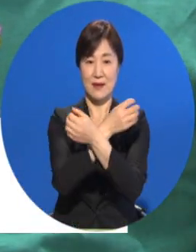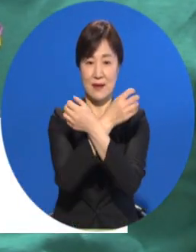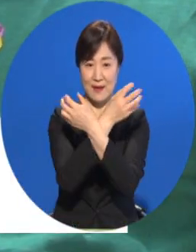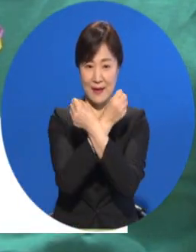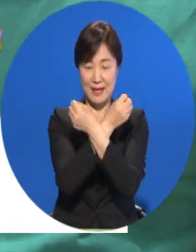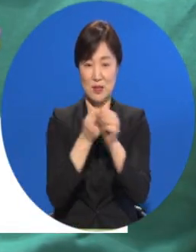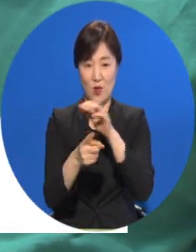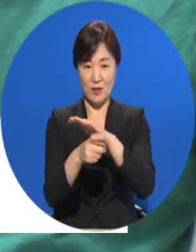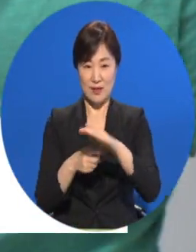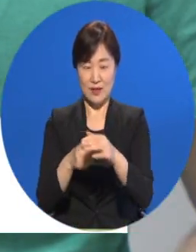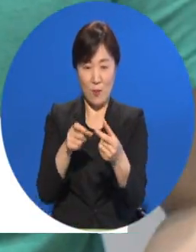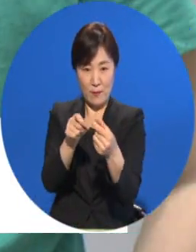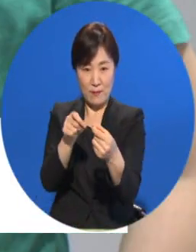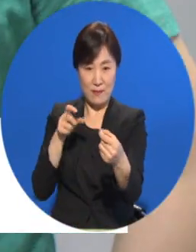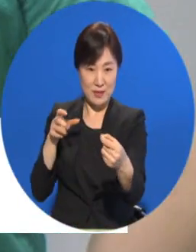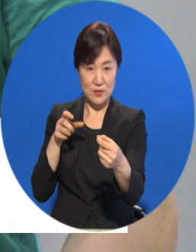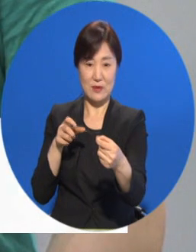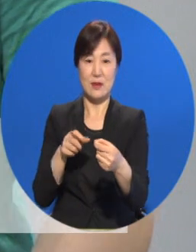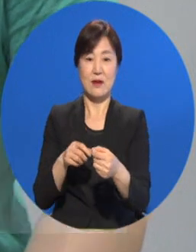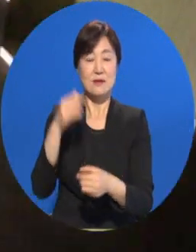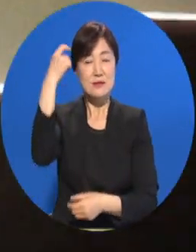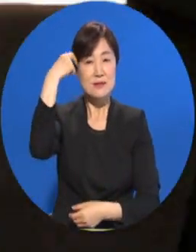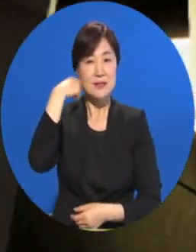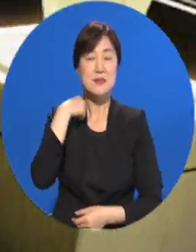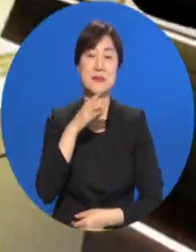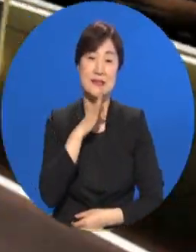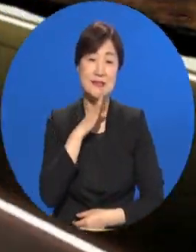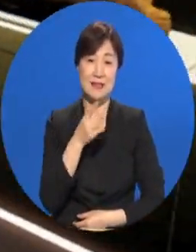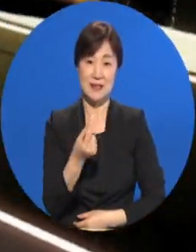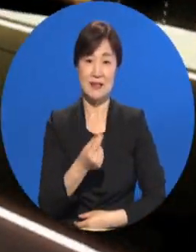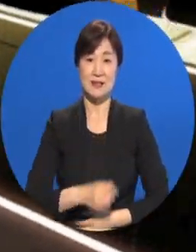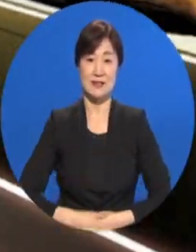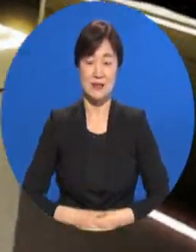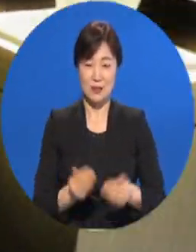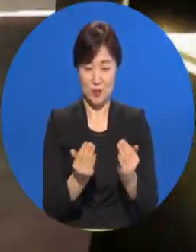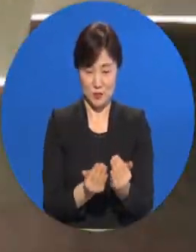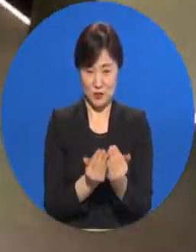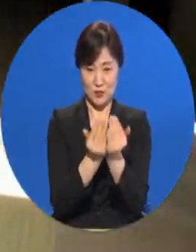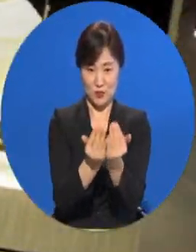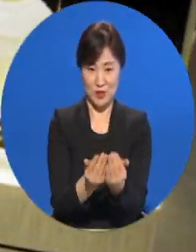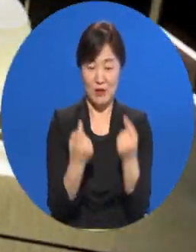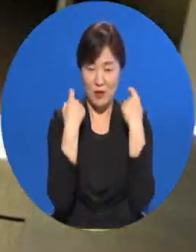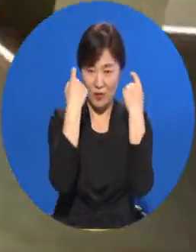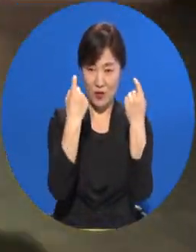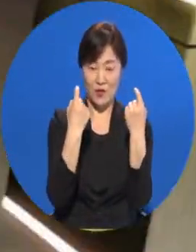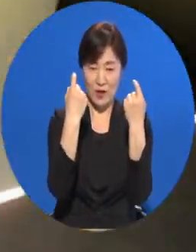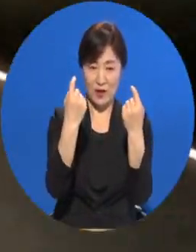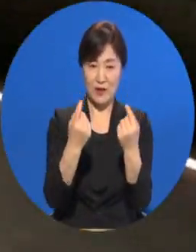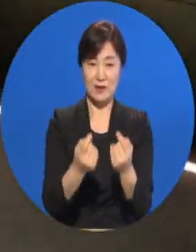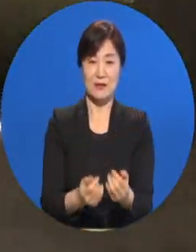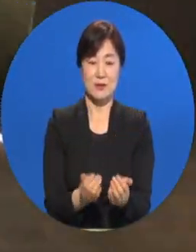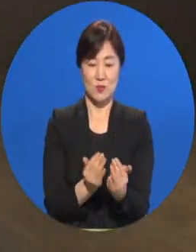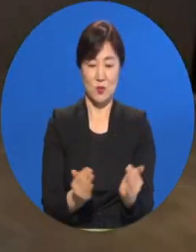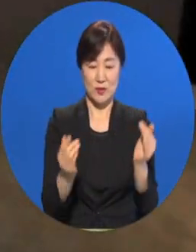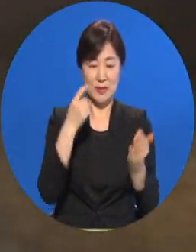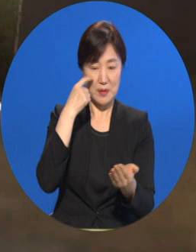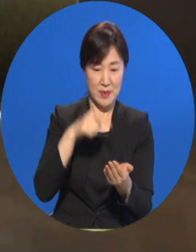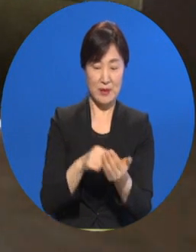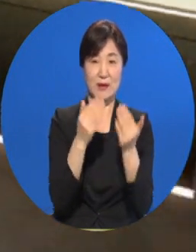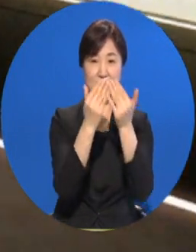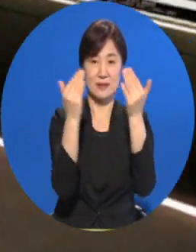해적 쏘고 이런 걸 다 진짜 같았어요. 출항과 항해를 거쳐 침몰한 배에서 도자기를 발굴해 전시하는